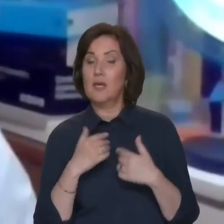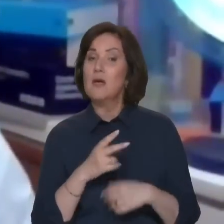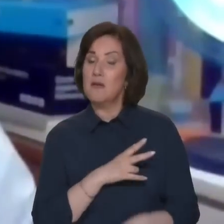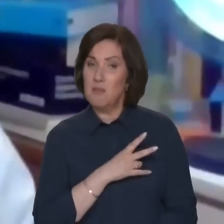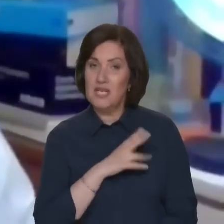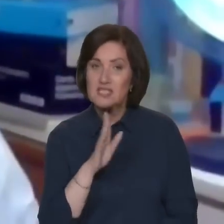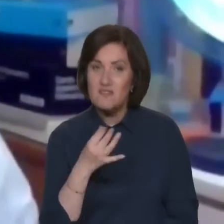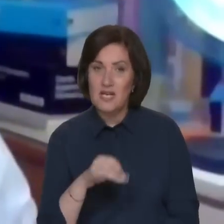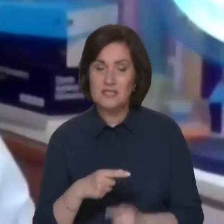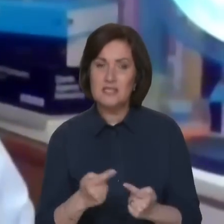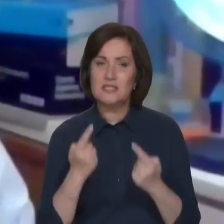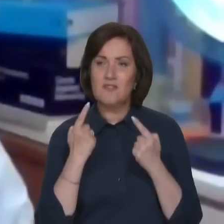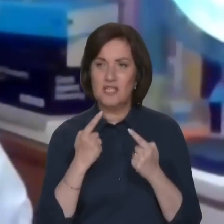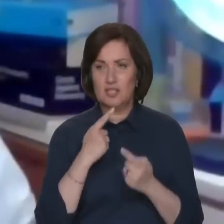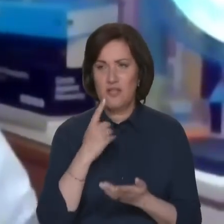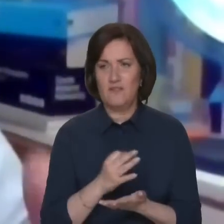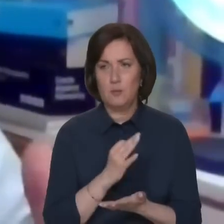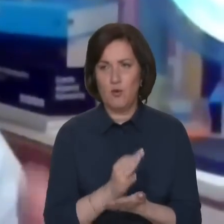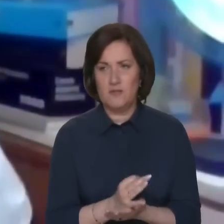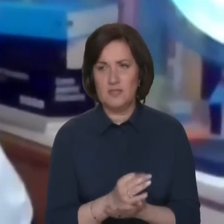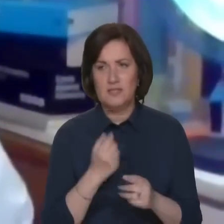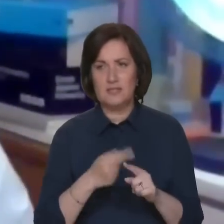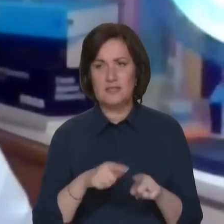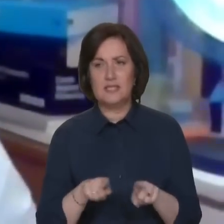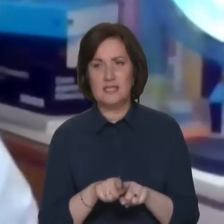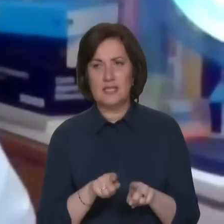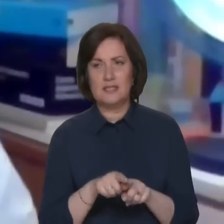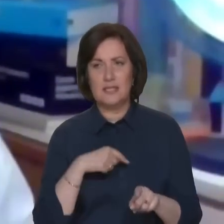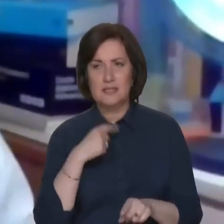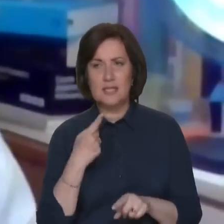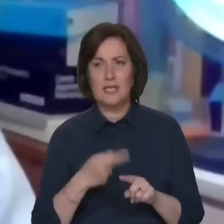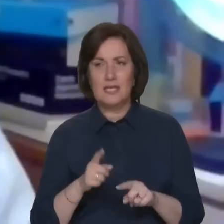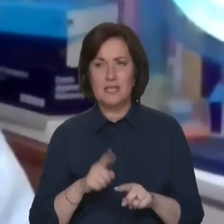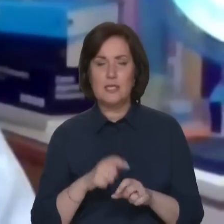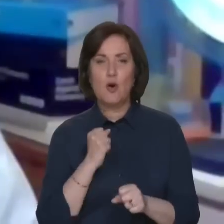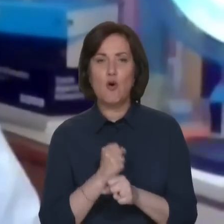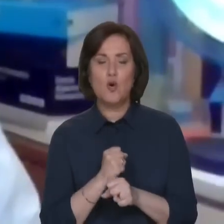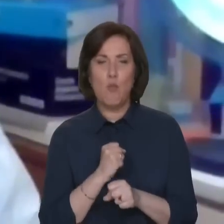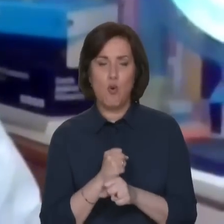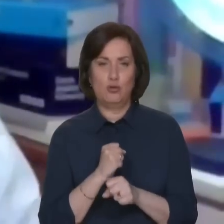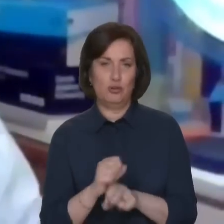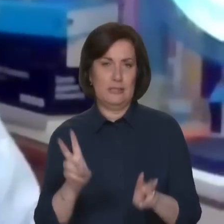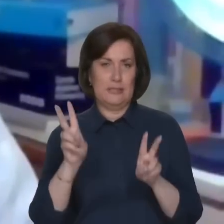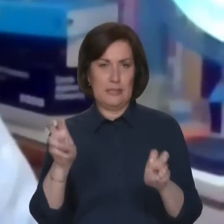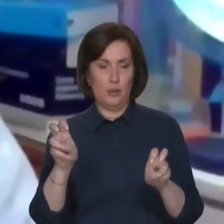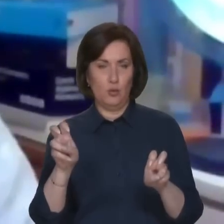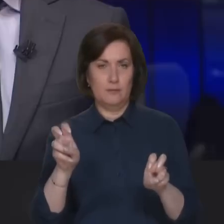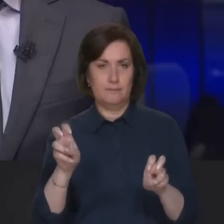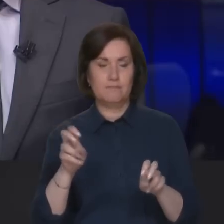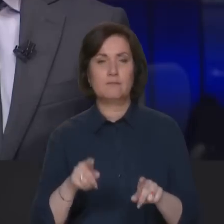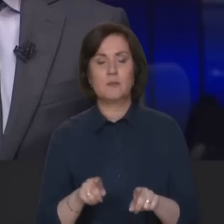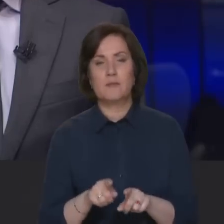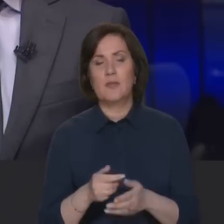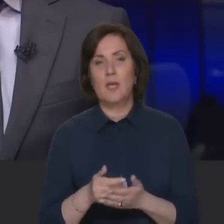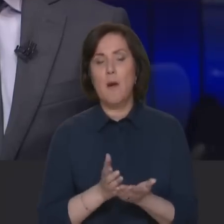Принц Валійський – це величезна відповідальність. Це, так само, як я сказав, це робочий титул. Це, так би